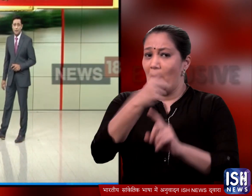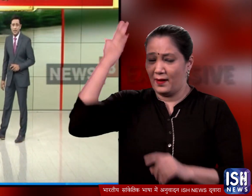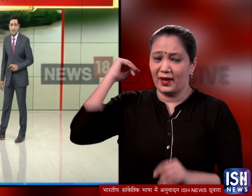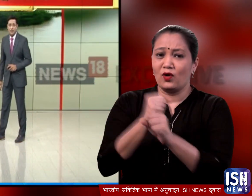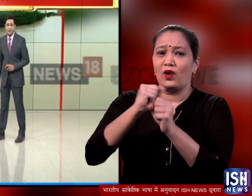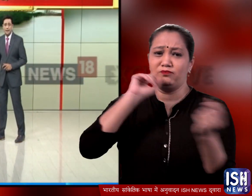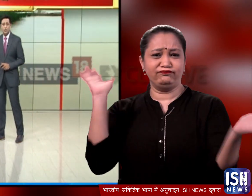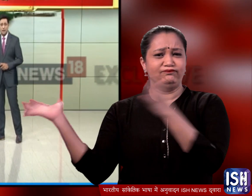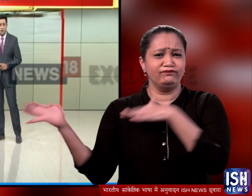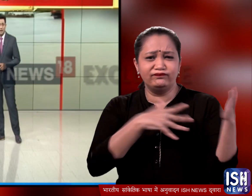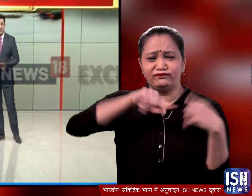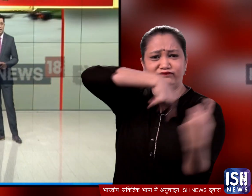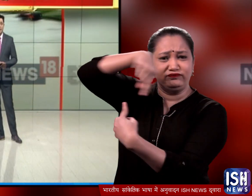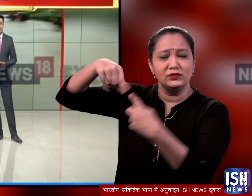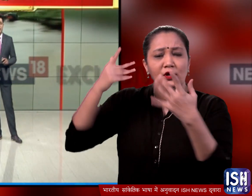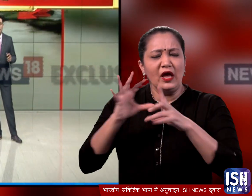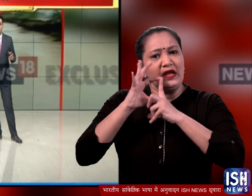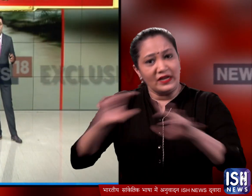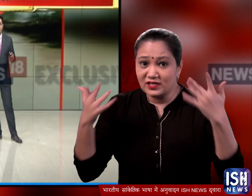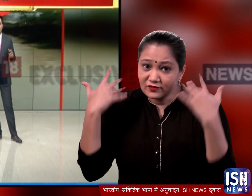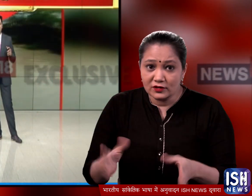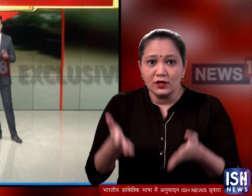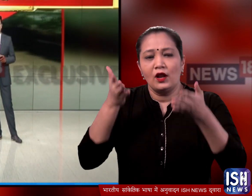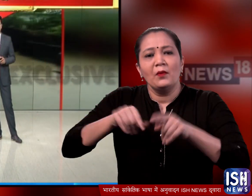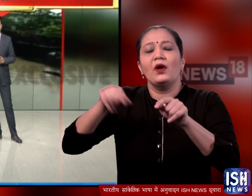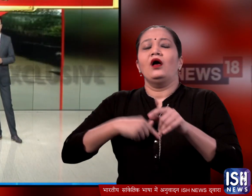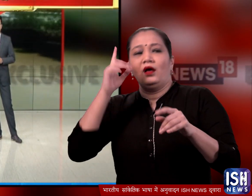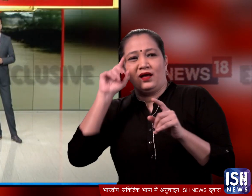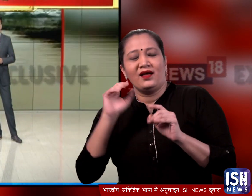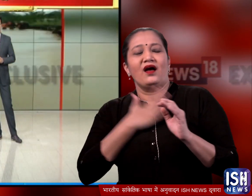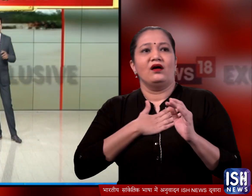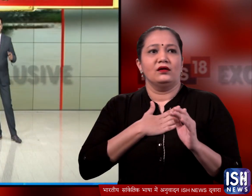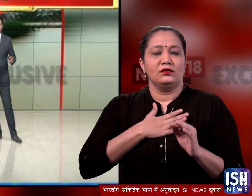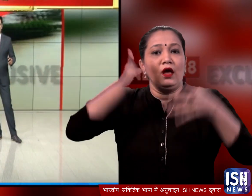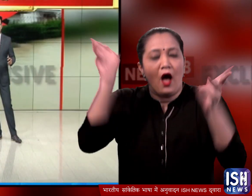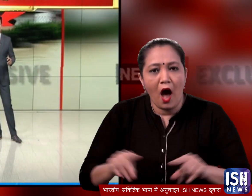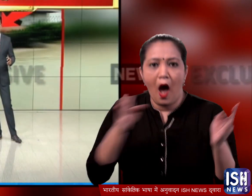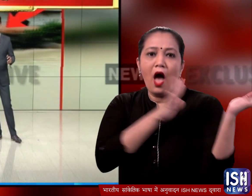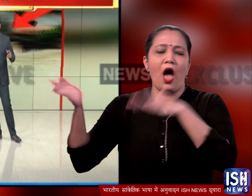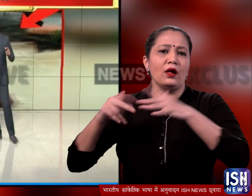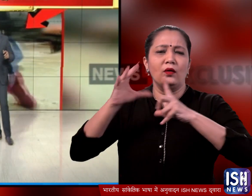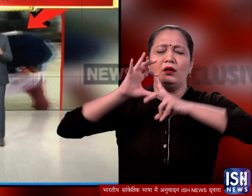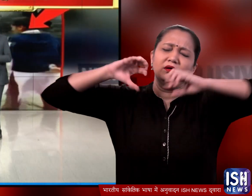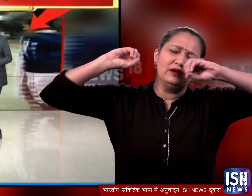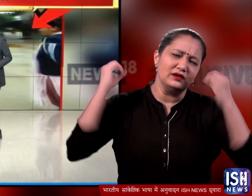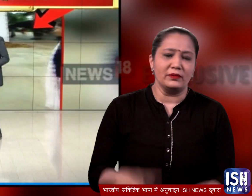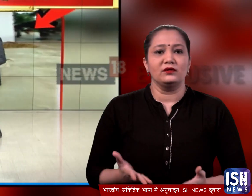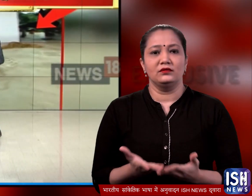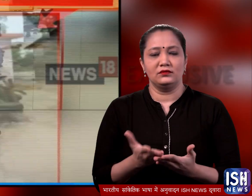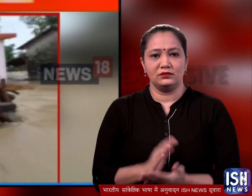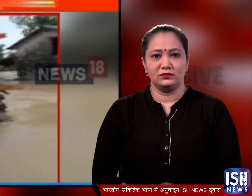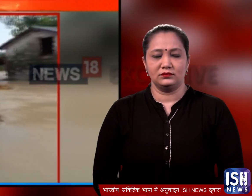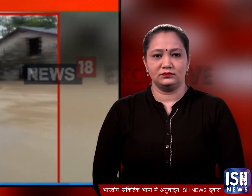के असर से हुई बारिश से वहां भारी नुकसान हुआ था, जिससे लोग अभी उभर नहीं पाए थे कि मौसम के बिगड़े मिजाज ने फिर आफत खड़ी कर दी,